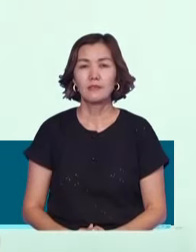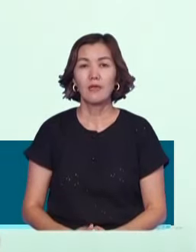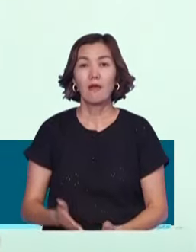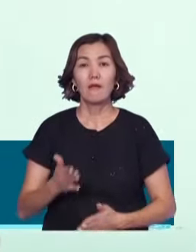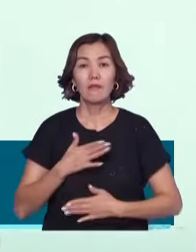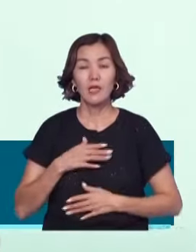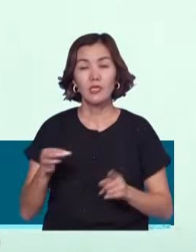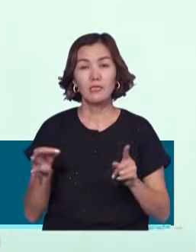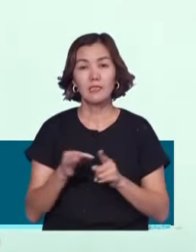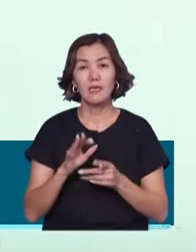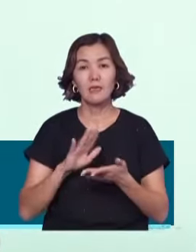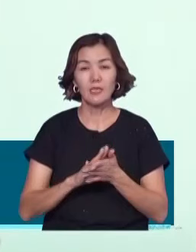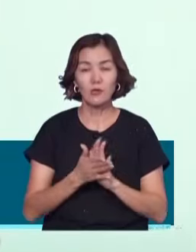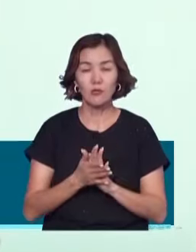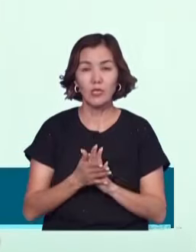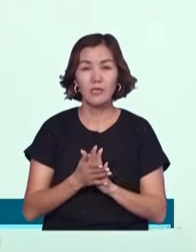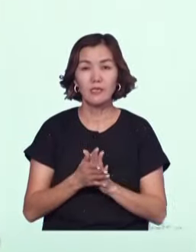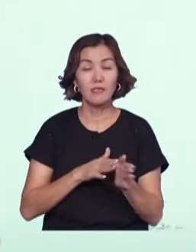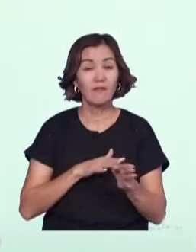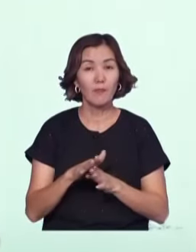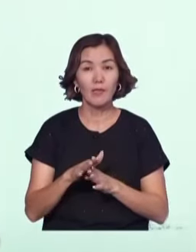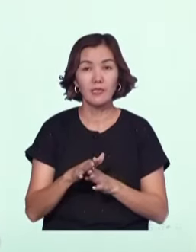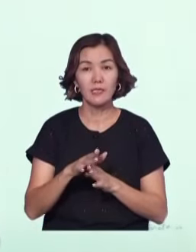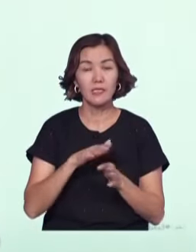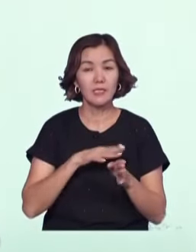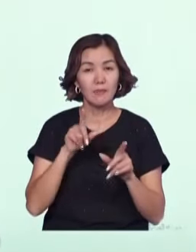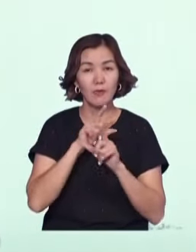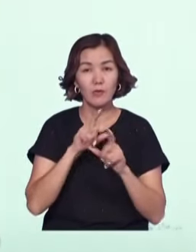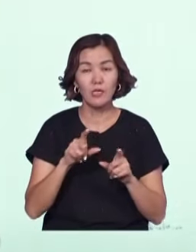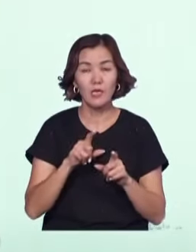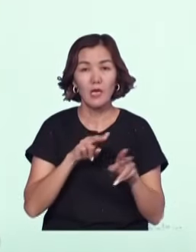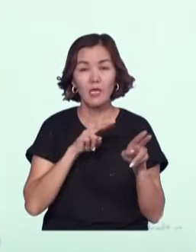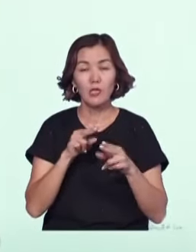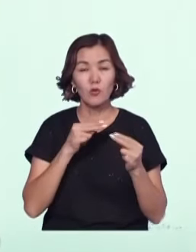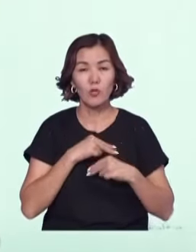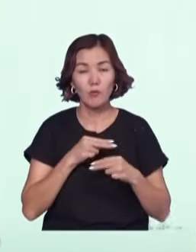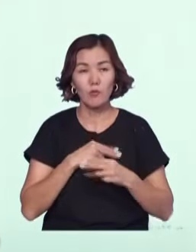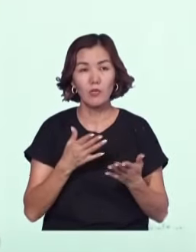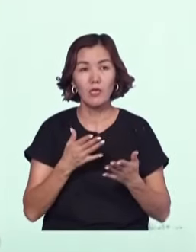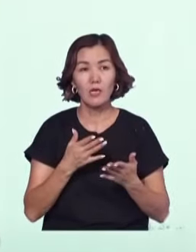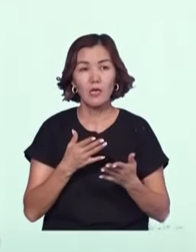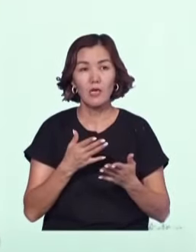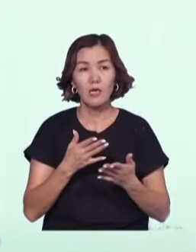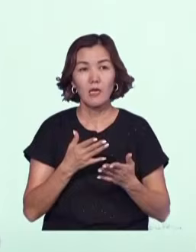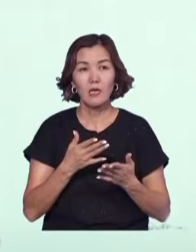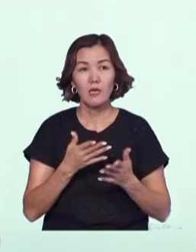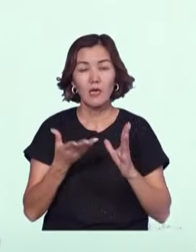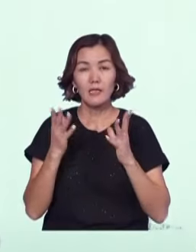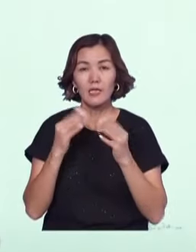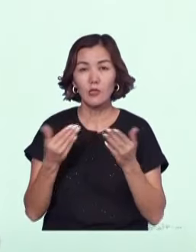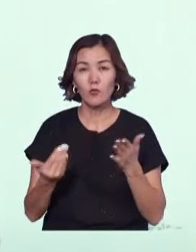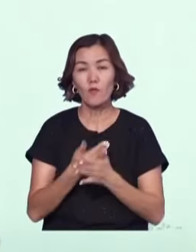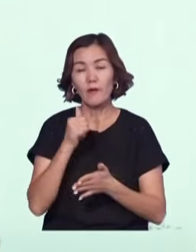Наша основная цель заключается не в выполнении задач исполнительных органов или в контроле их работы, а в выявлении и совместном анализе новых